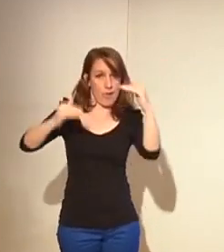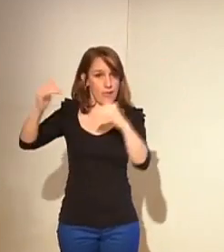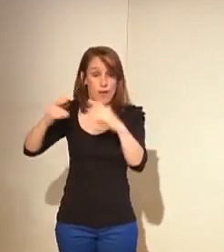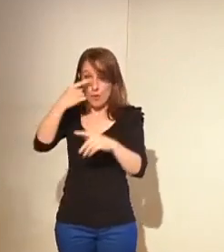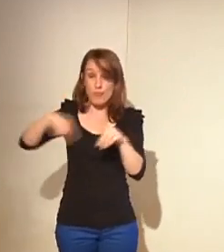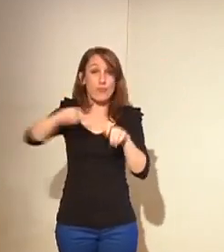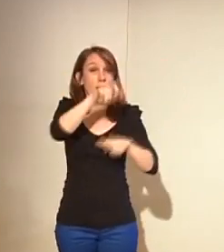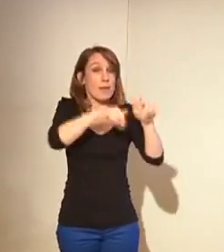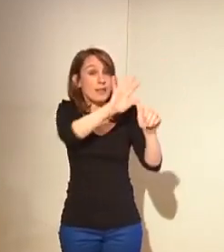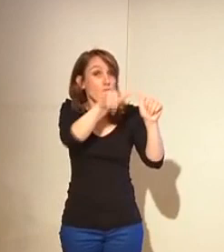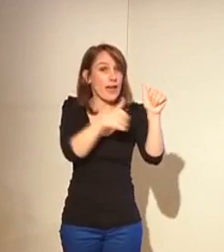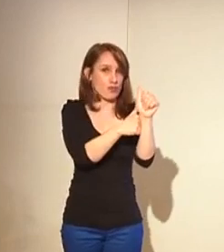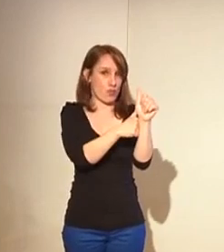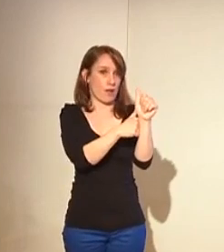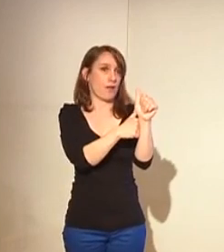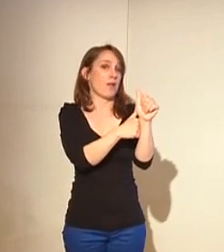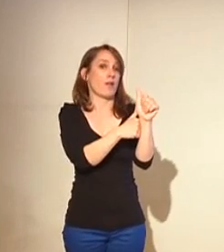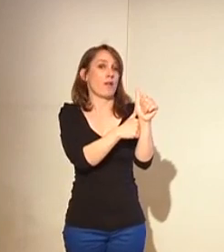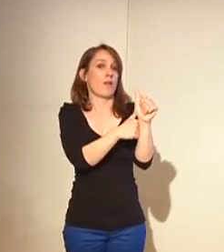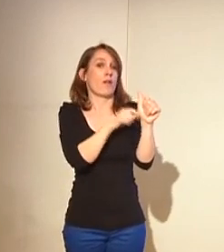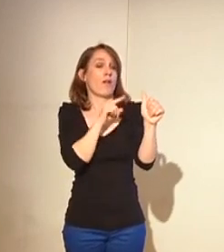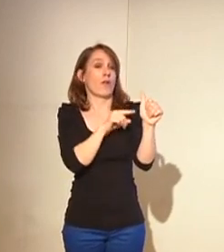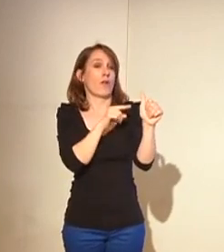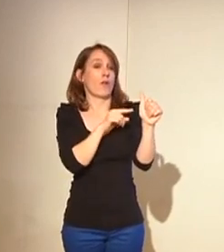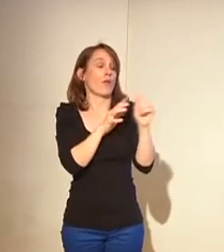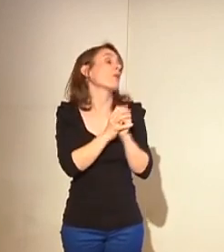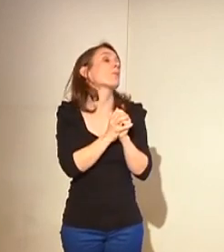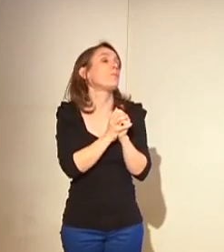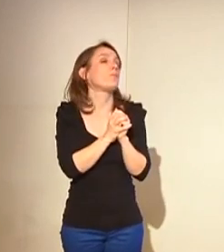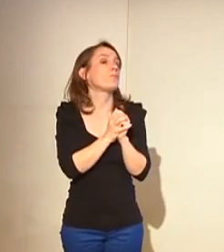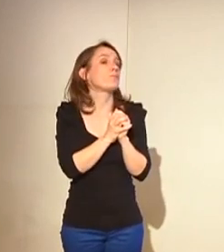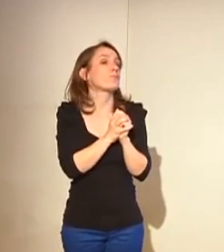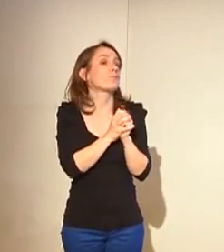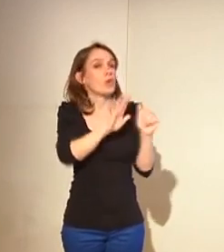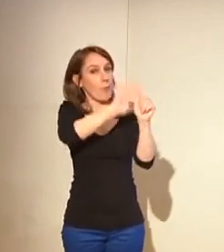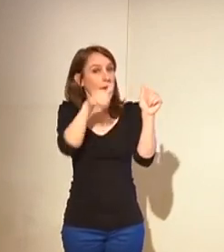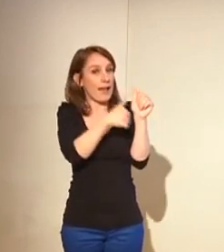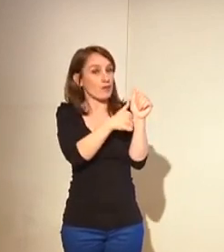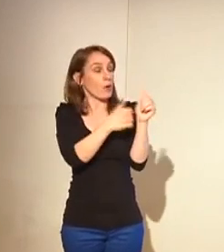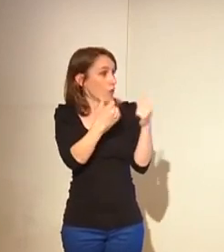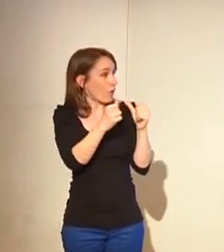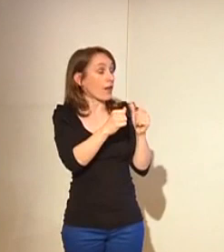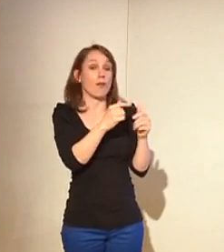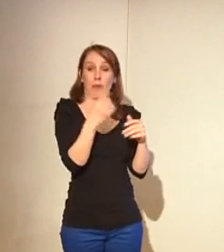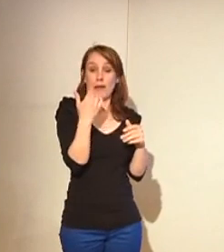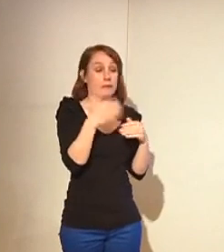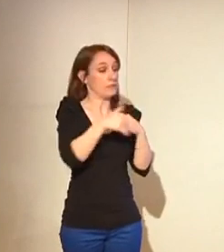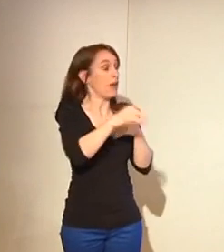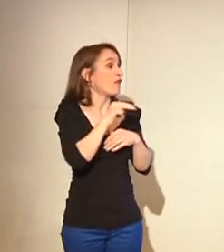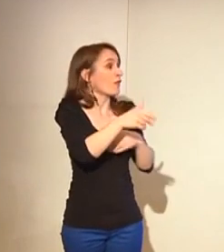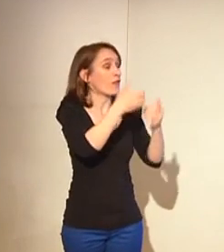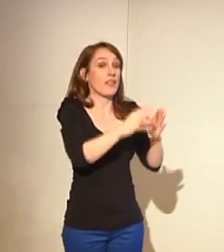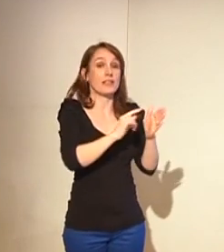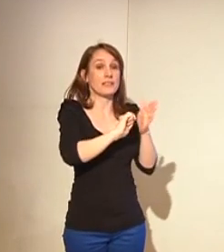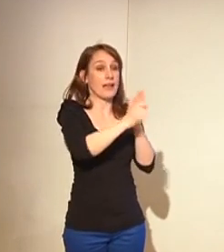adjoints seront avec le les données correctives que vous allez adopter 10